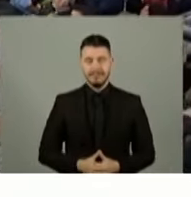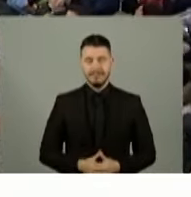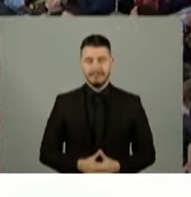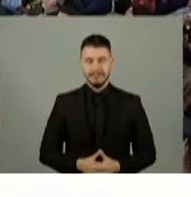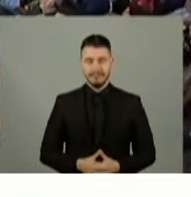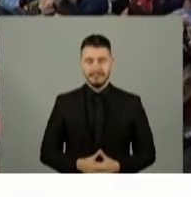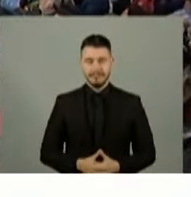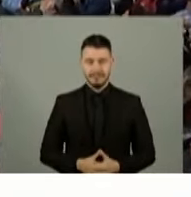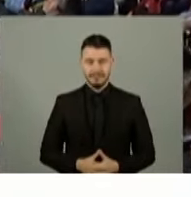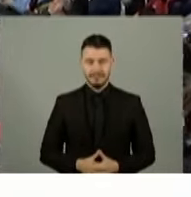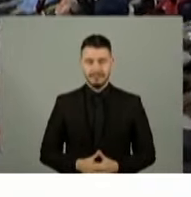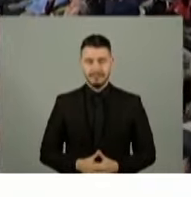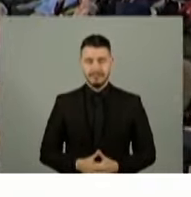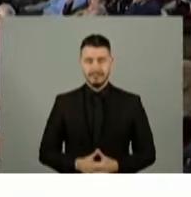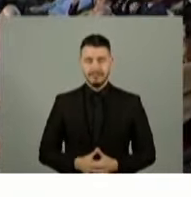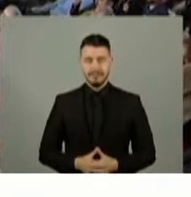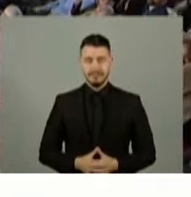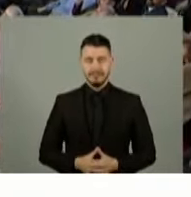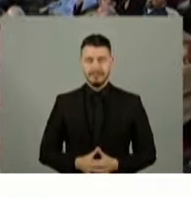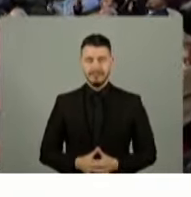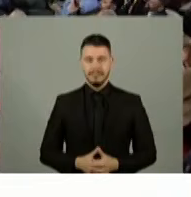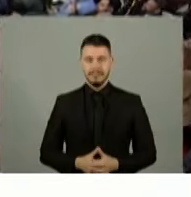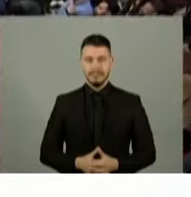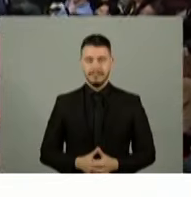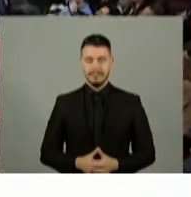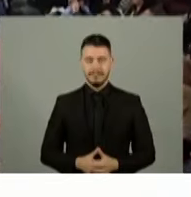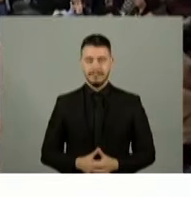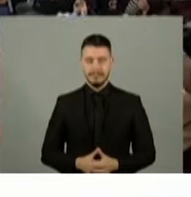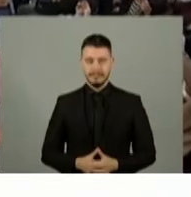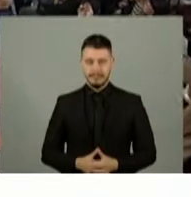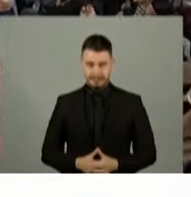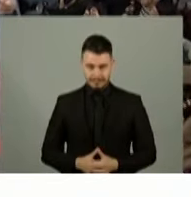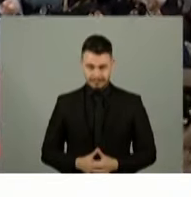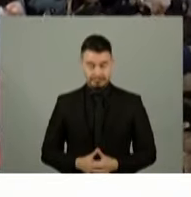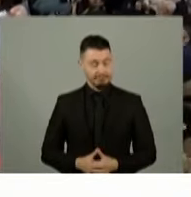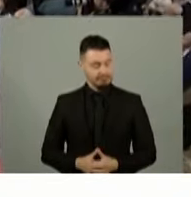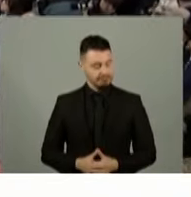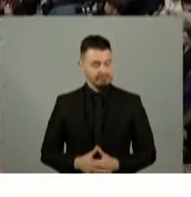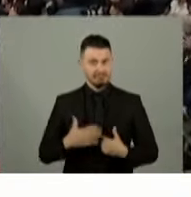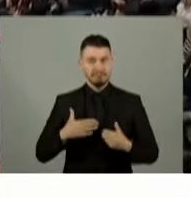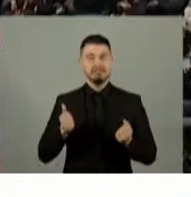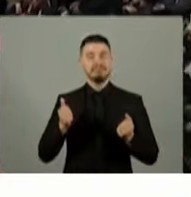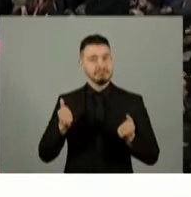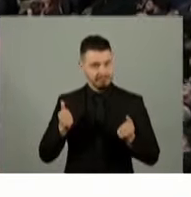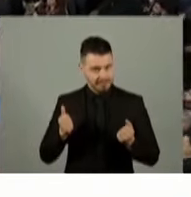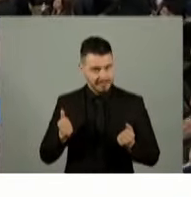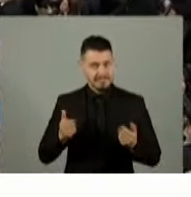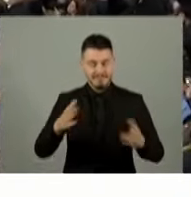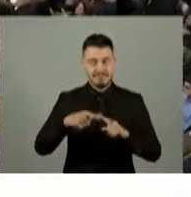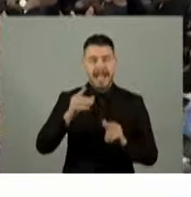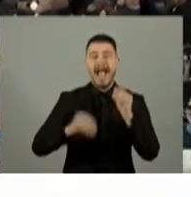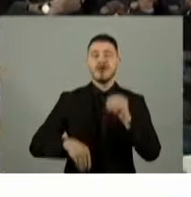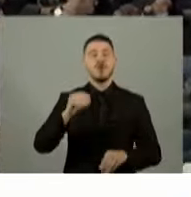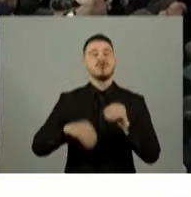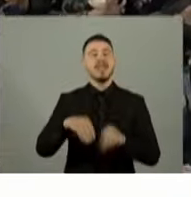η διάκριση, τότε ενδεχομένως δεν υπάρχει πρόβλημα και προφανώς θεωρώ ότι θα περίμενε τα χτυπήματα, γιατί γνωρίζει πάρα πολύ καλά ότι είναι ένα πρόσωπο